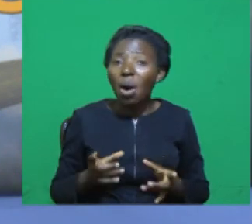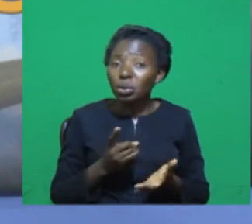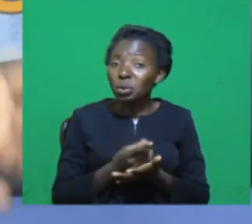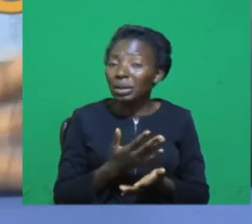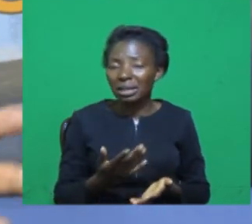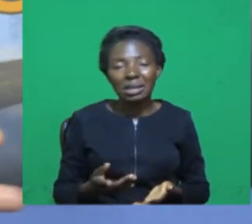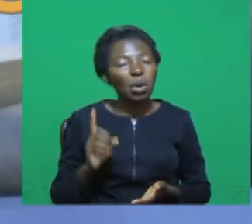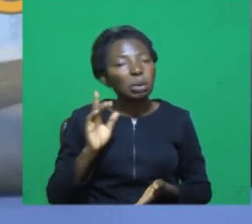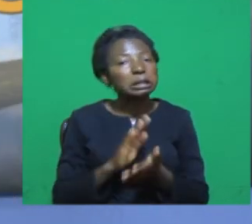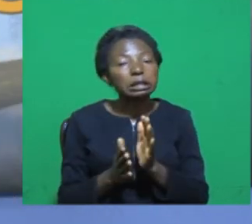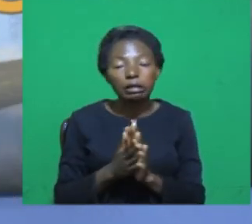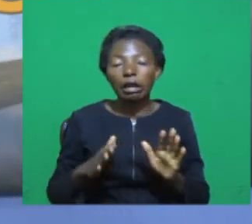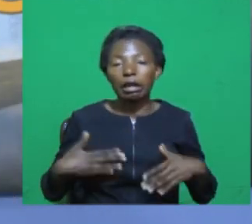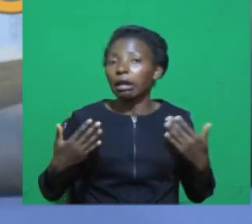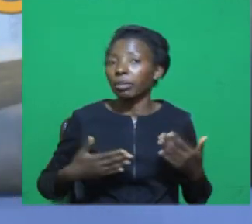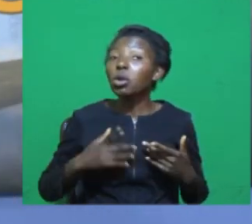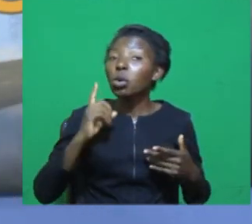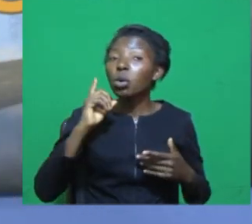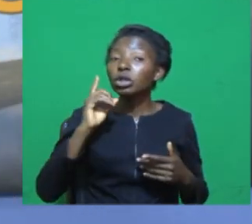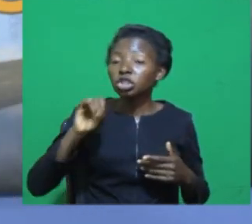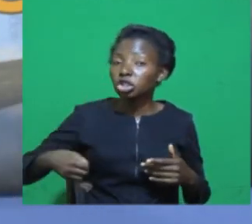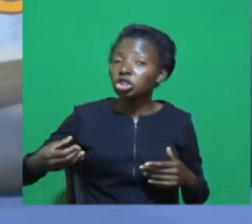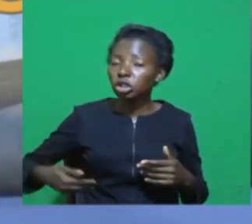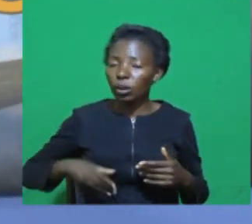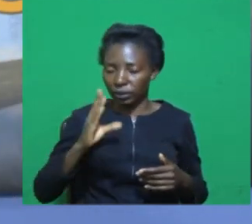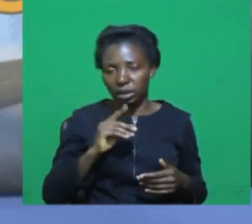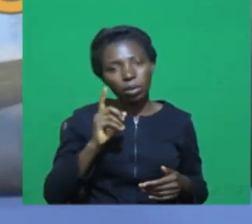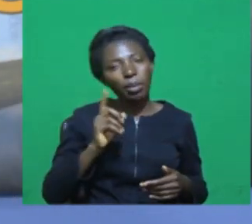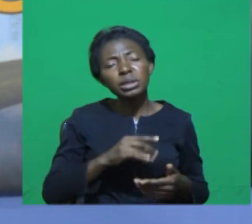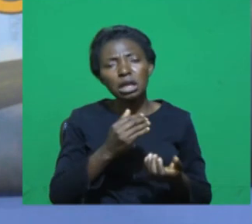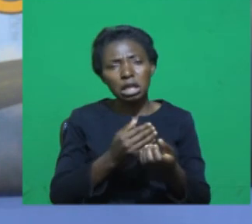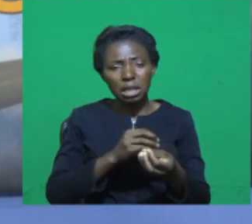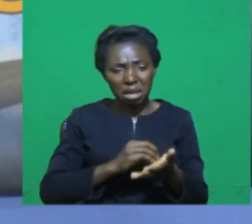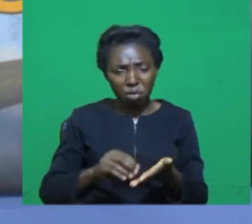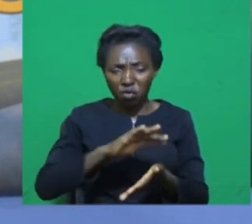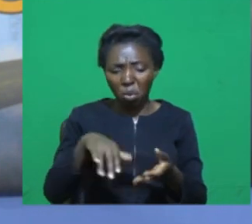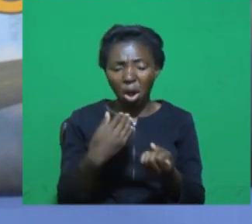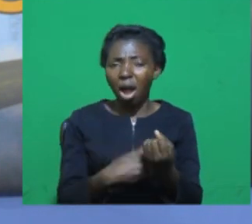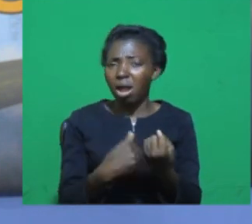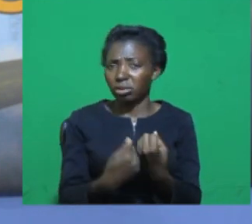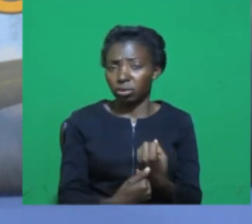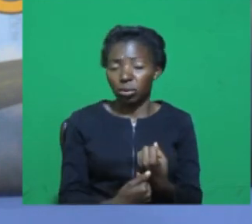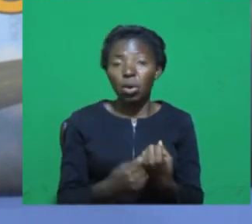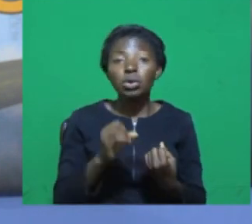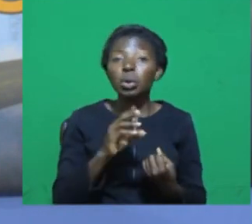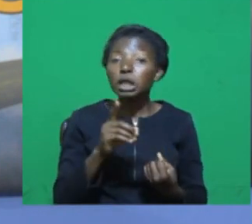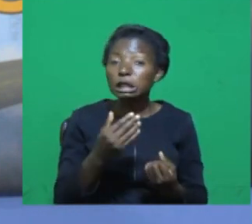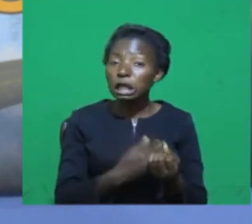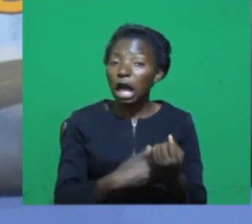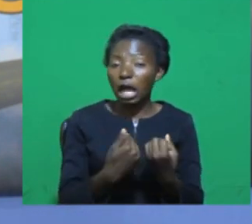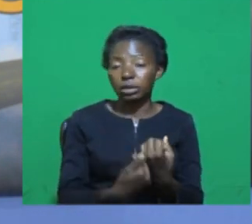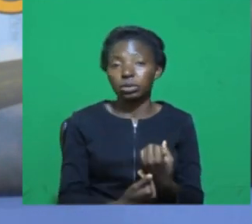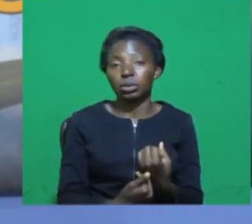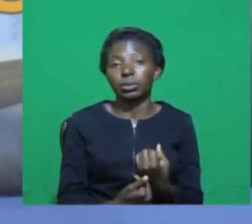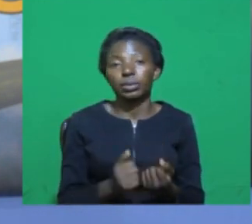Jacob akarayira vanhu vake pastor kuti bvisai vamwe vamwari vese vari pakati pedu. Saka vangu vachinzi vamwe vamwari